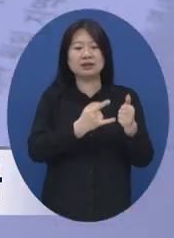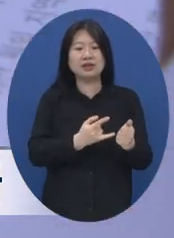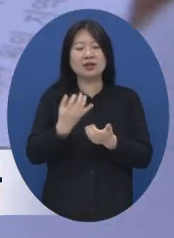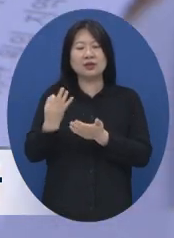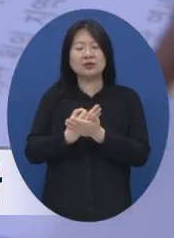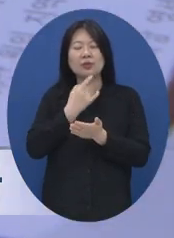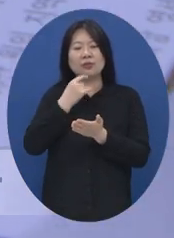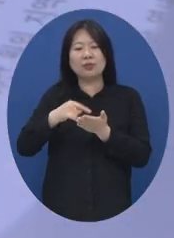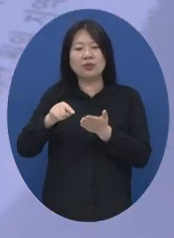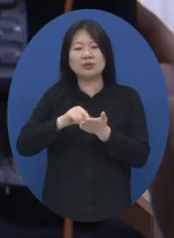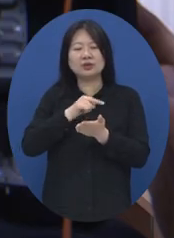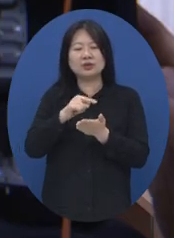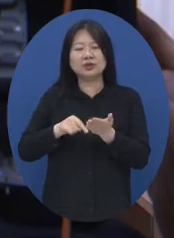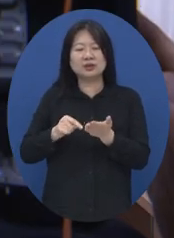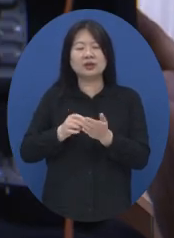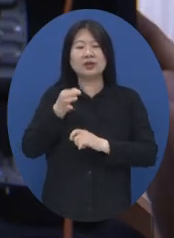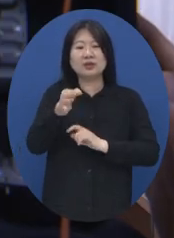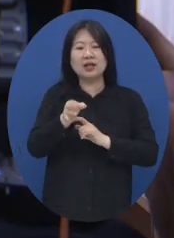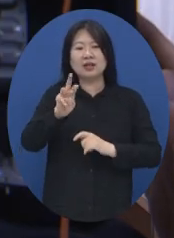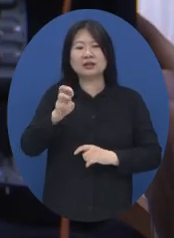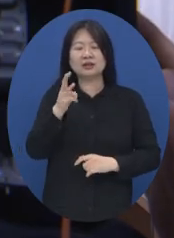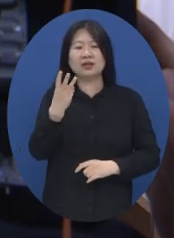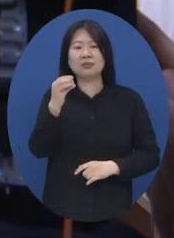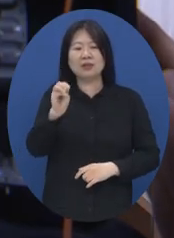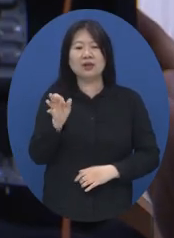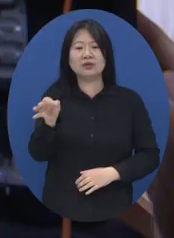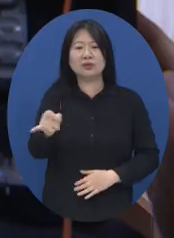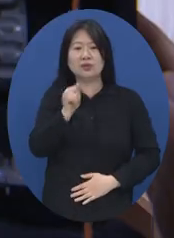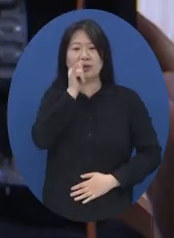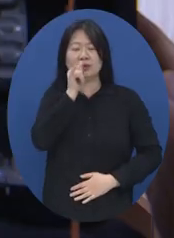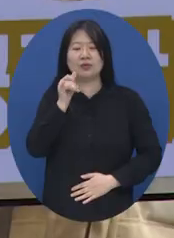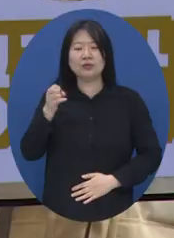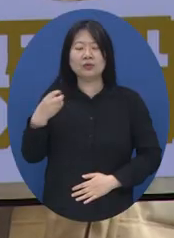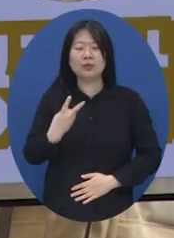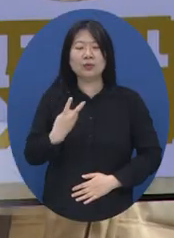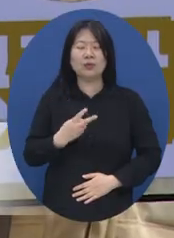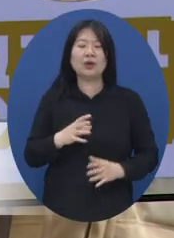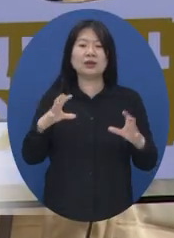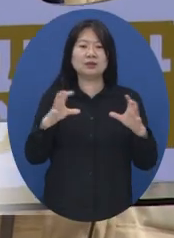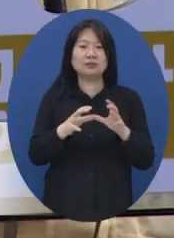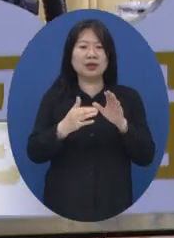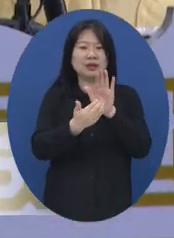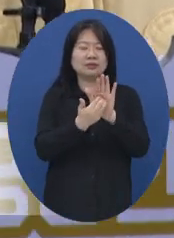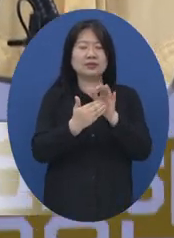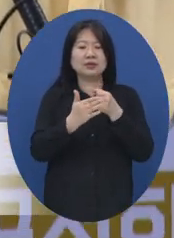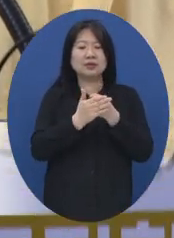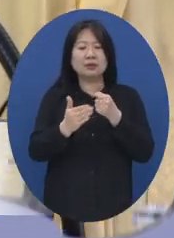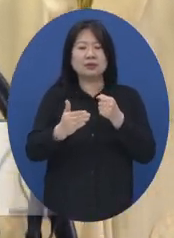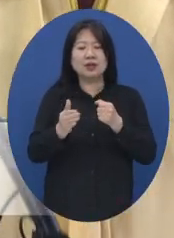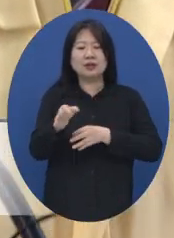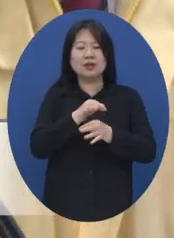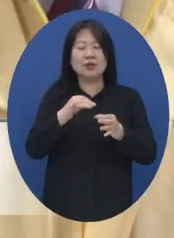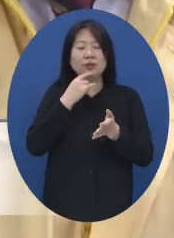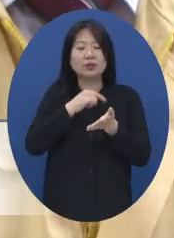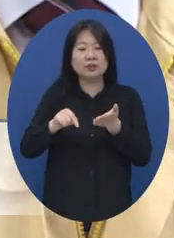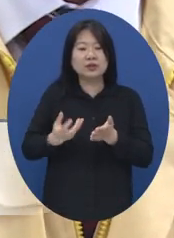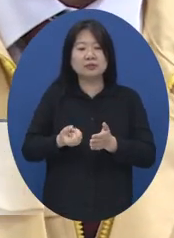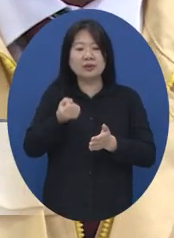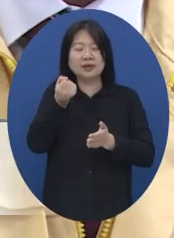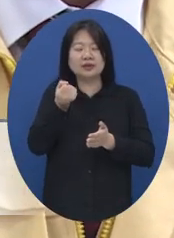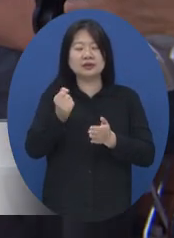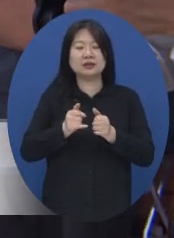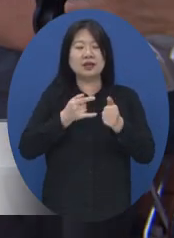노동자에겐 소득 손실 보상금 23만 원을 지역화폐로 지급하고 집합금지 명령으로 영업 손실을 입은